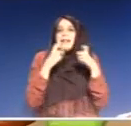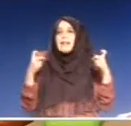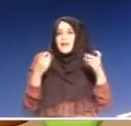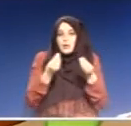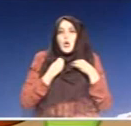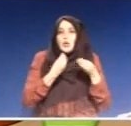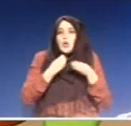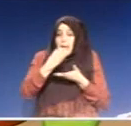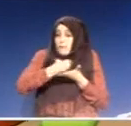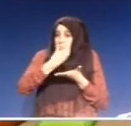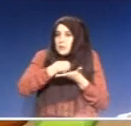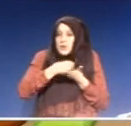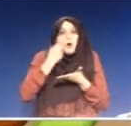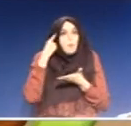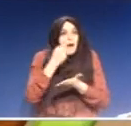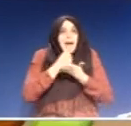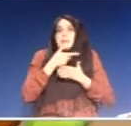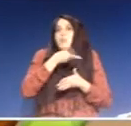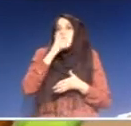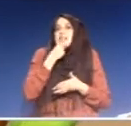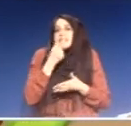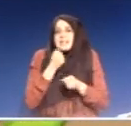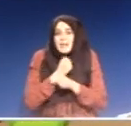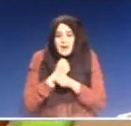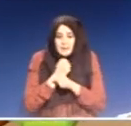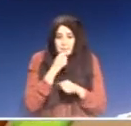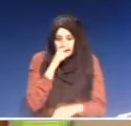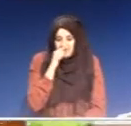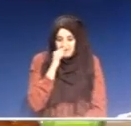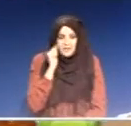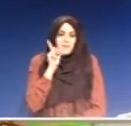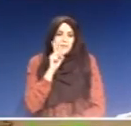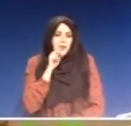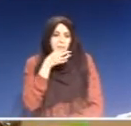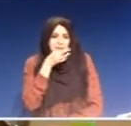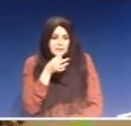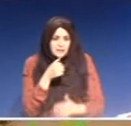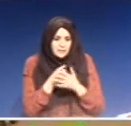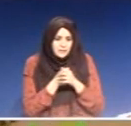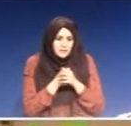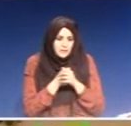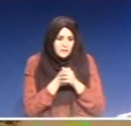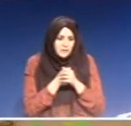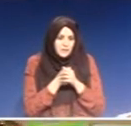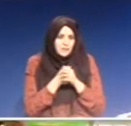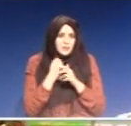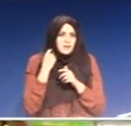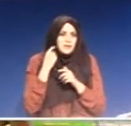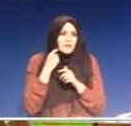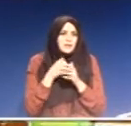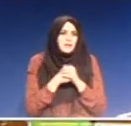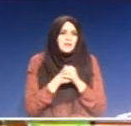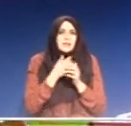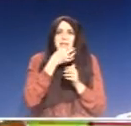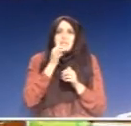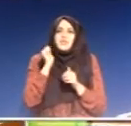لي ديتاي يعاونونا في الخدمه تاعنا. صافي استاذ المفروض صافي كل نهار تكون القسمه المفروض كل واحد يوصل له الماء